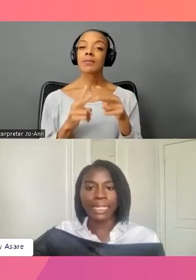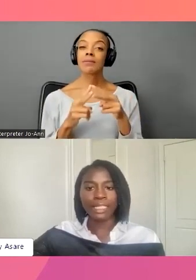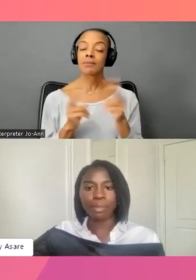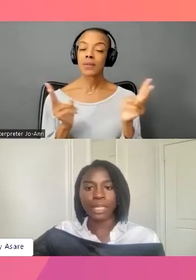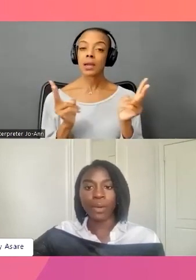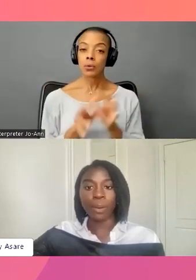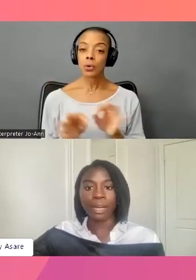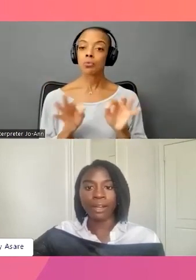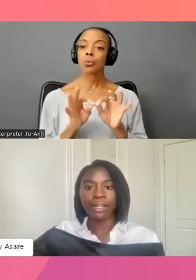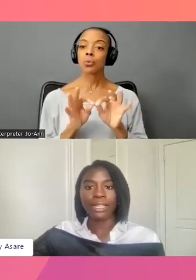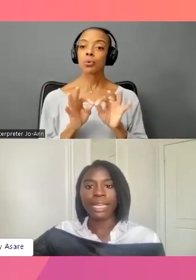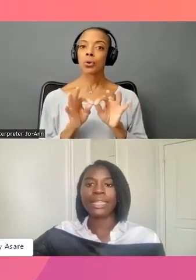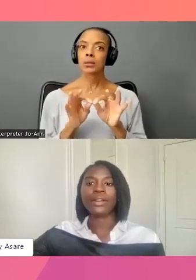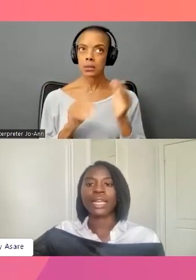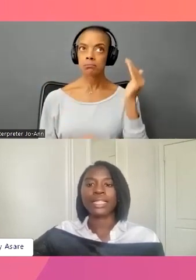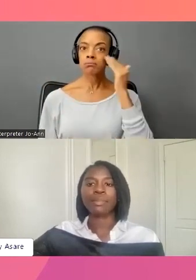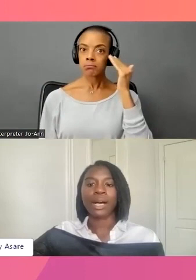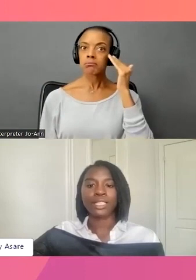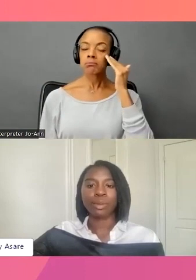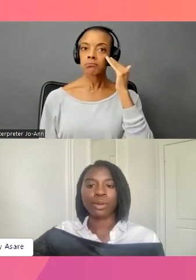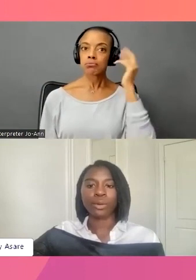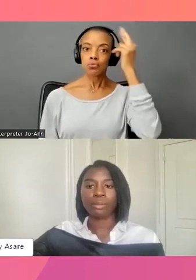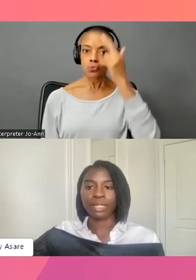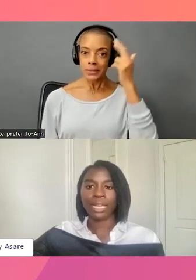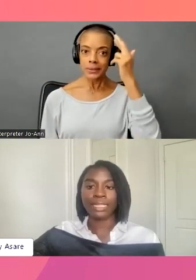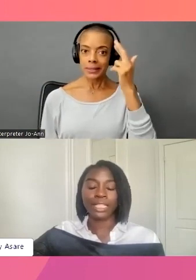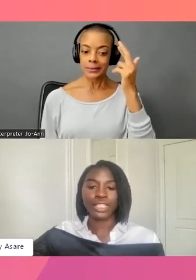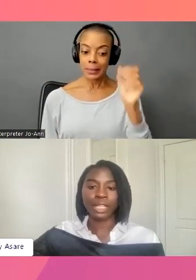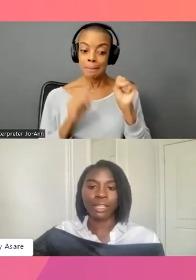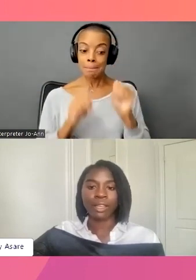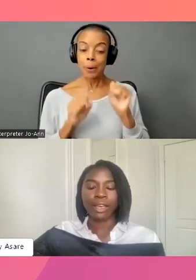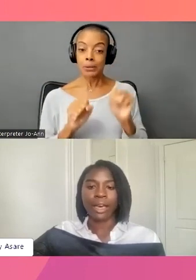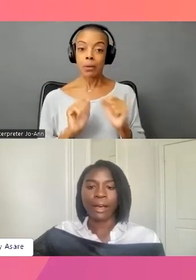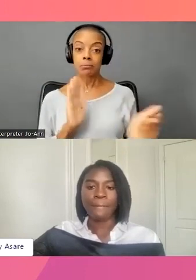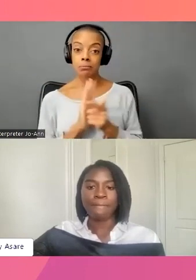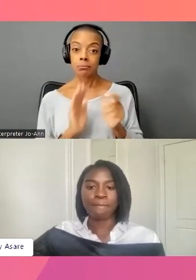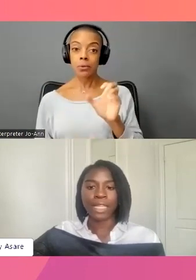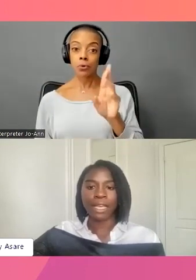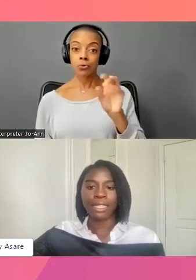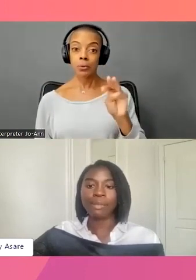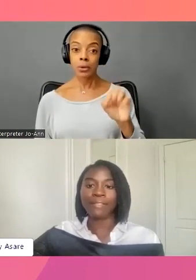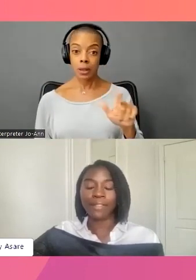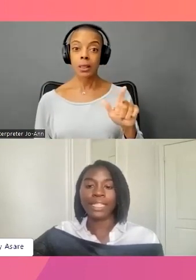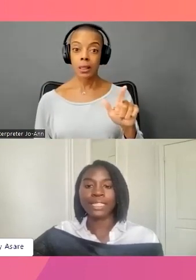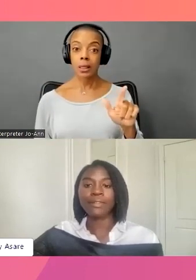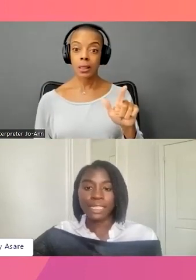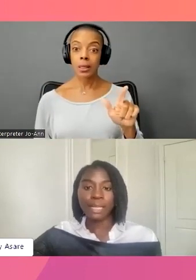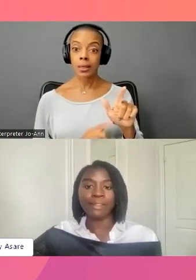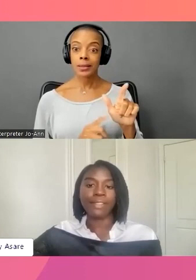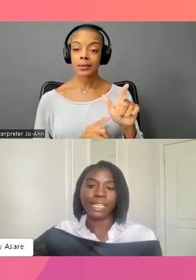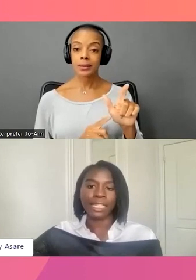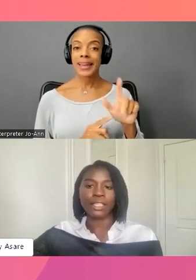est important de souligner cela et d'être conscient du fait qu'il y a une criminalisation